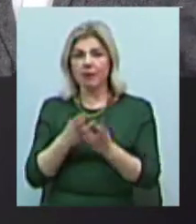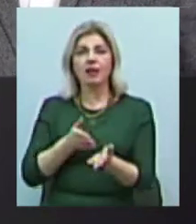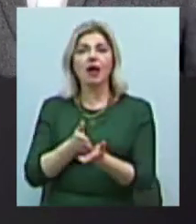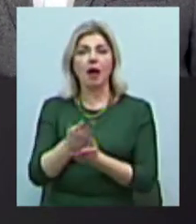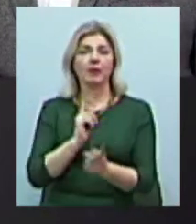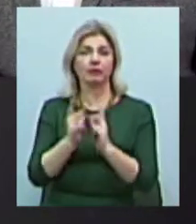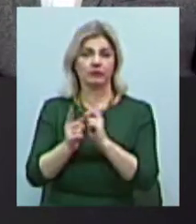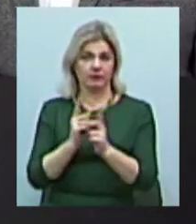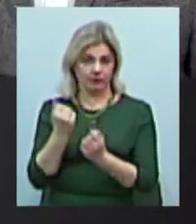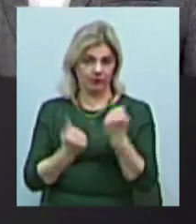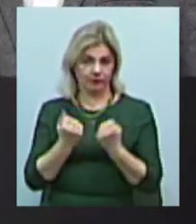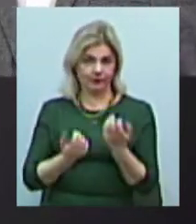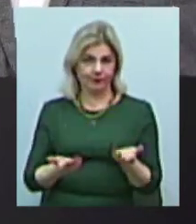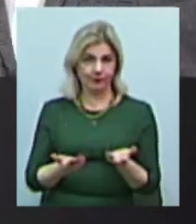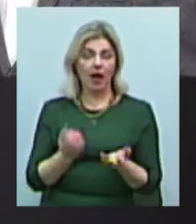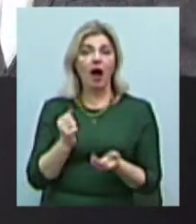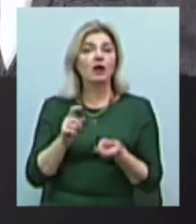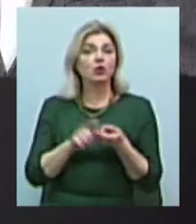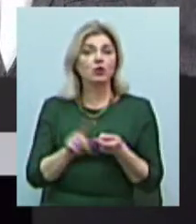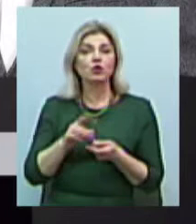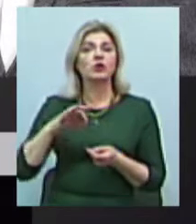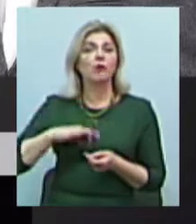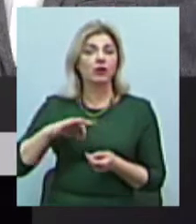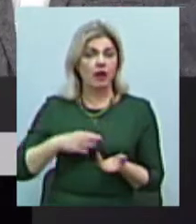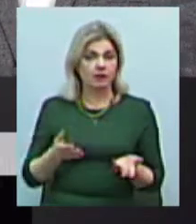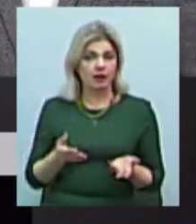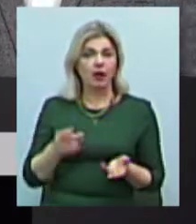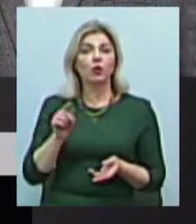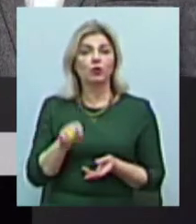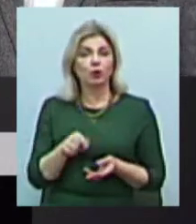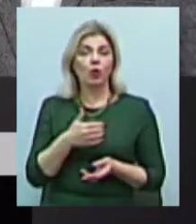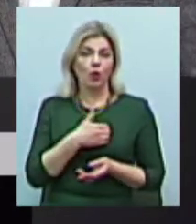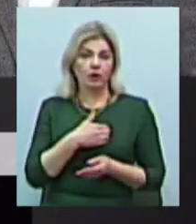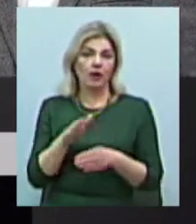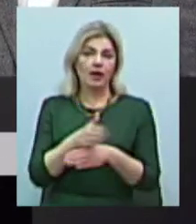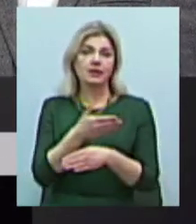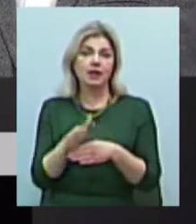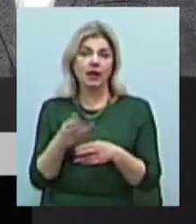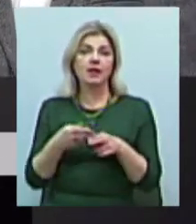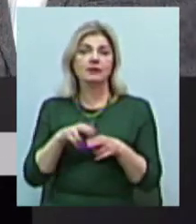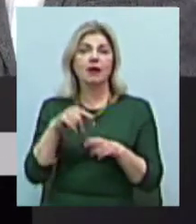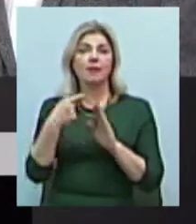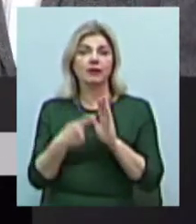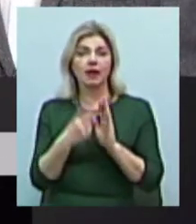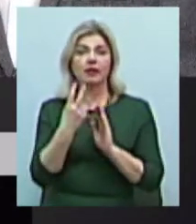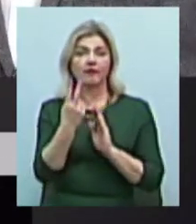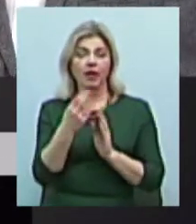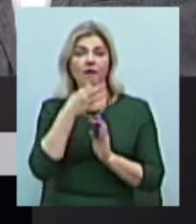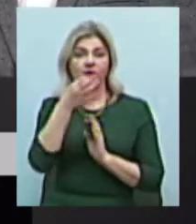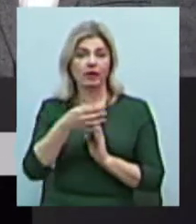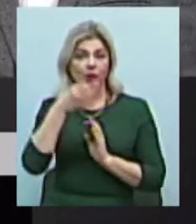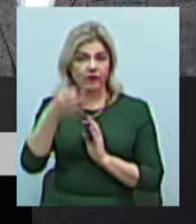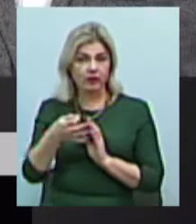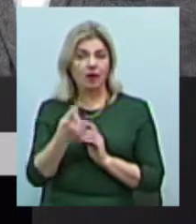руху автомобільного транспорту. Що стосується експлуатації, тут я хотів би розділити це питання на дві відповіді.